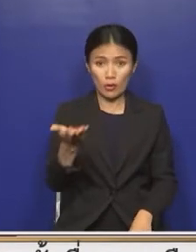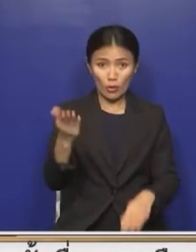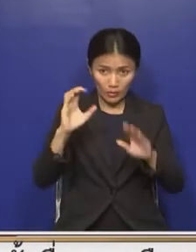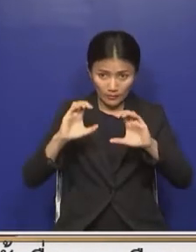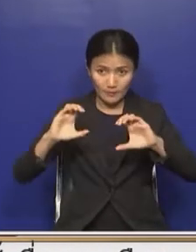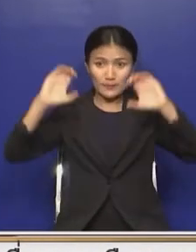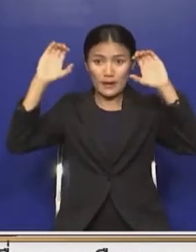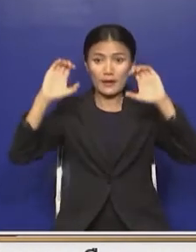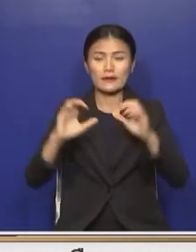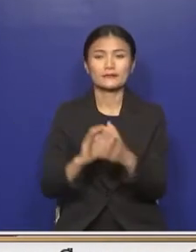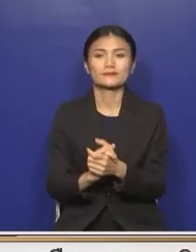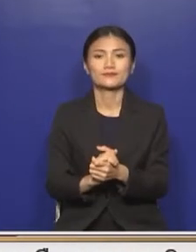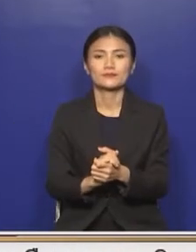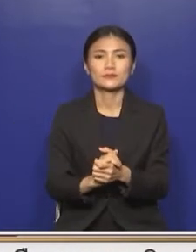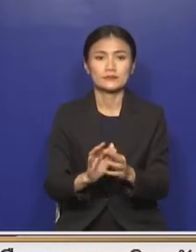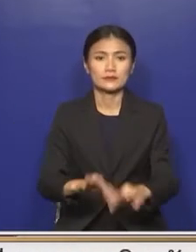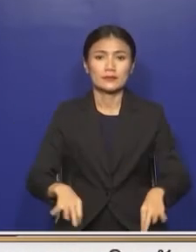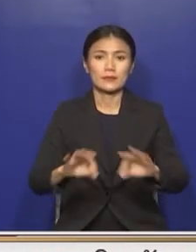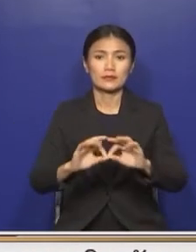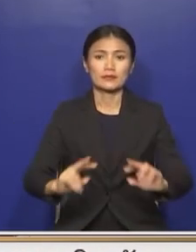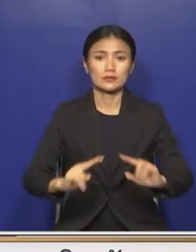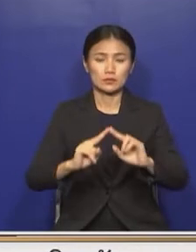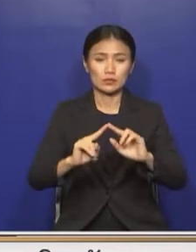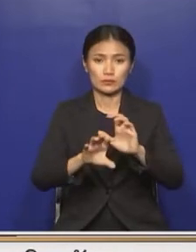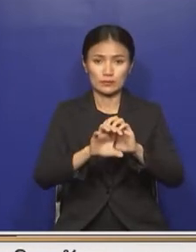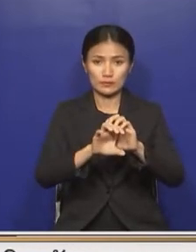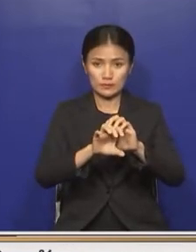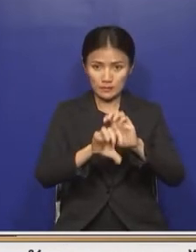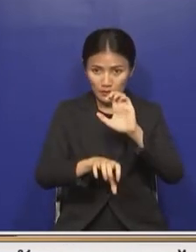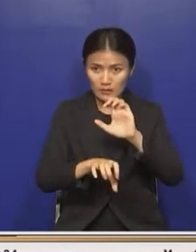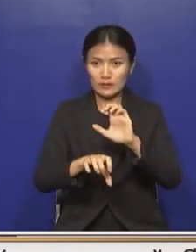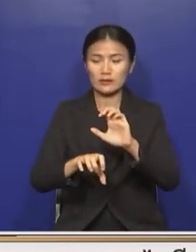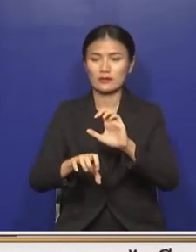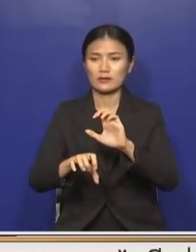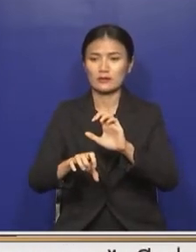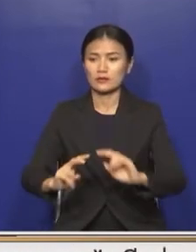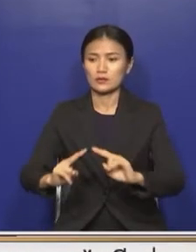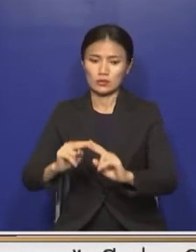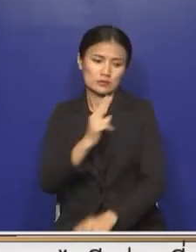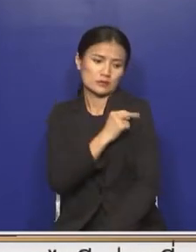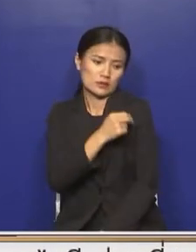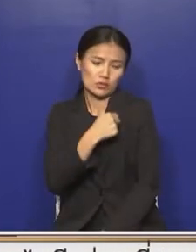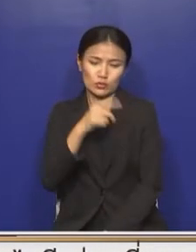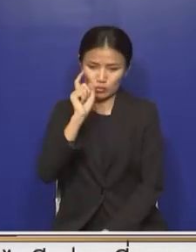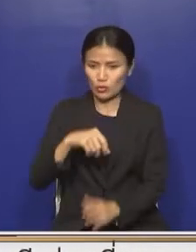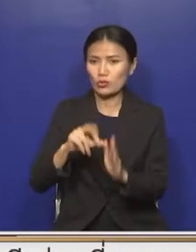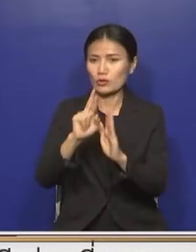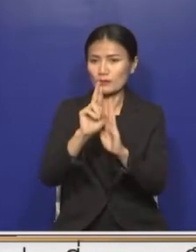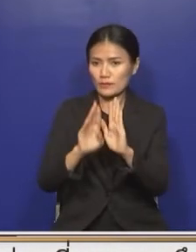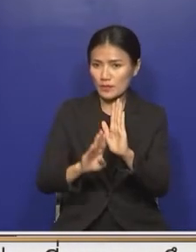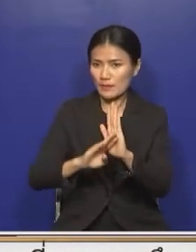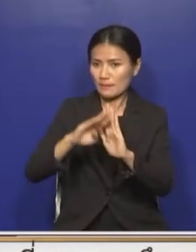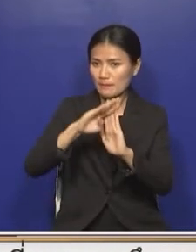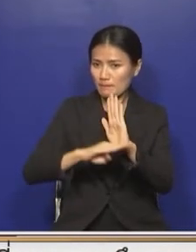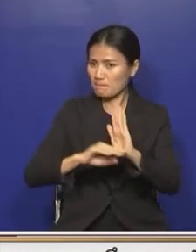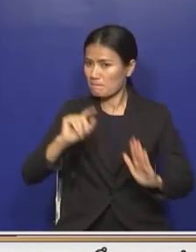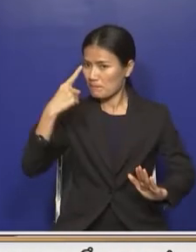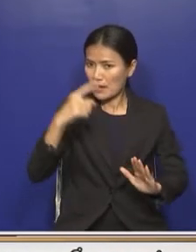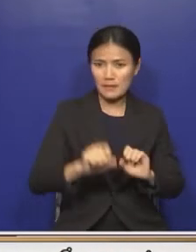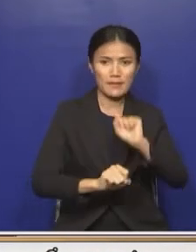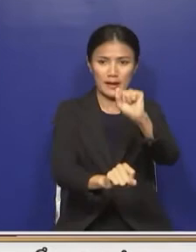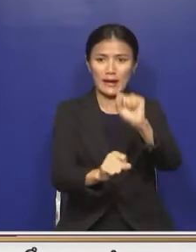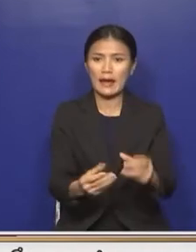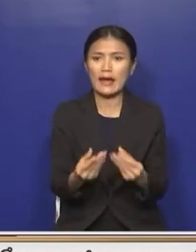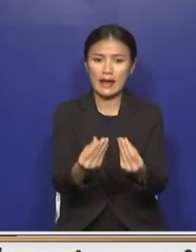การทรวงมหาดไทยได้สาธารณสุขออกระเบียบให้องค์กรปกครองส่วนท้องถิ่นเหล่านั้นได้ใช้งบประมาณ